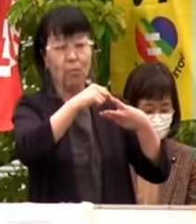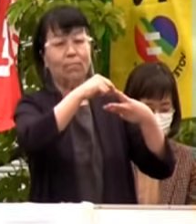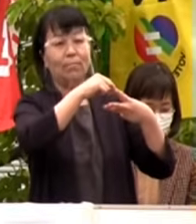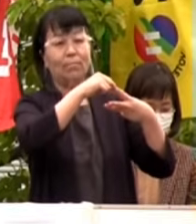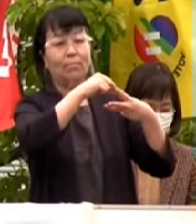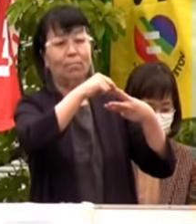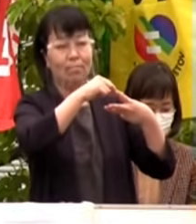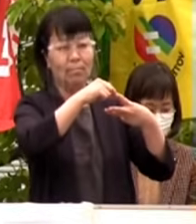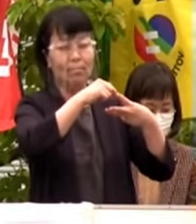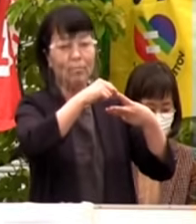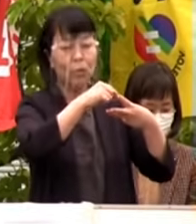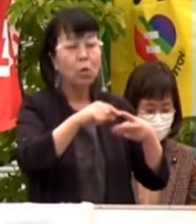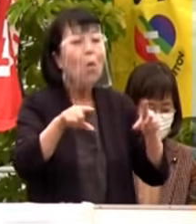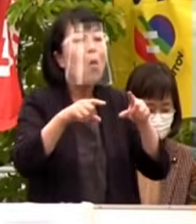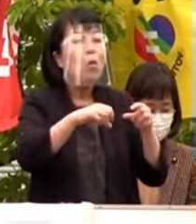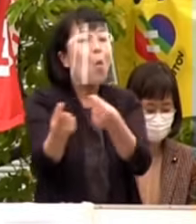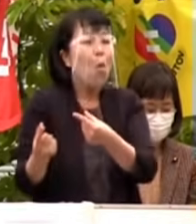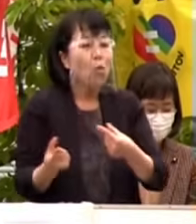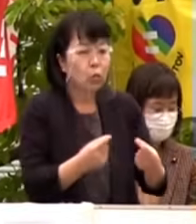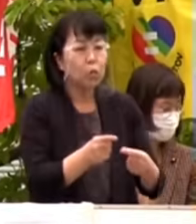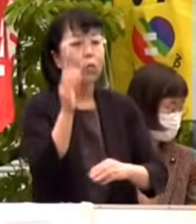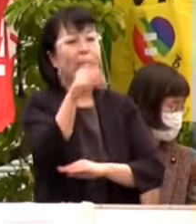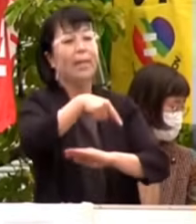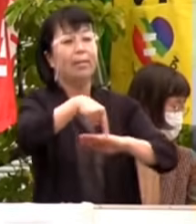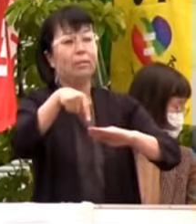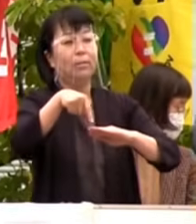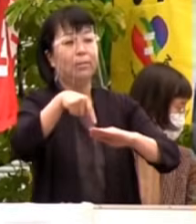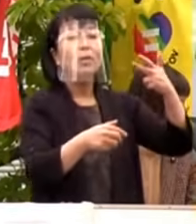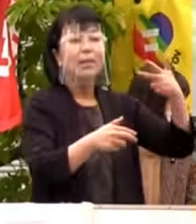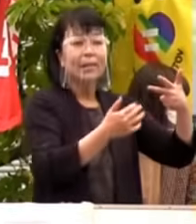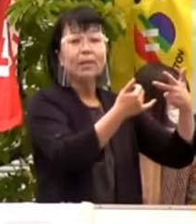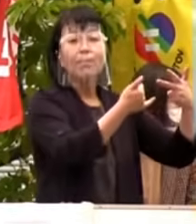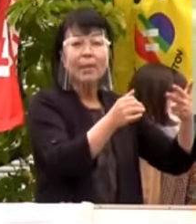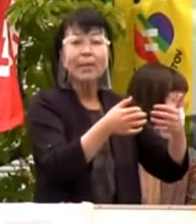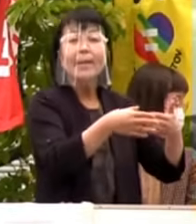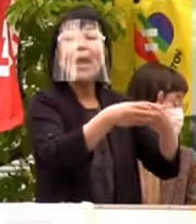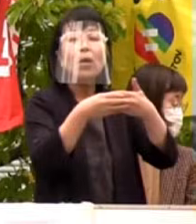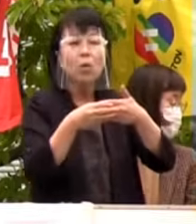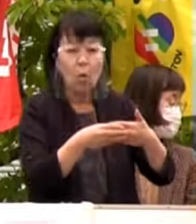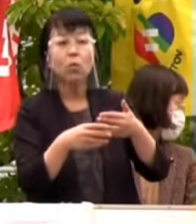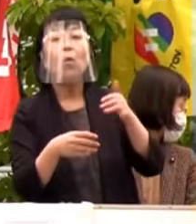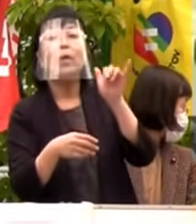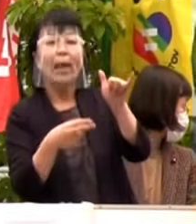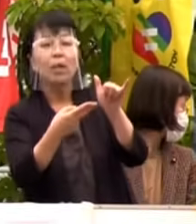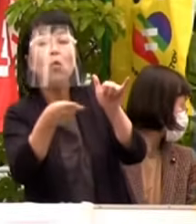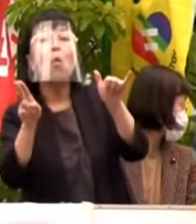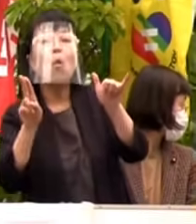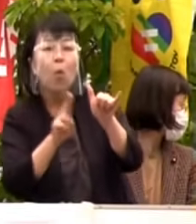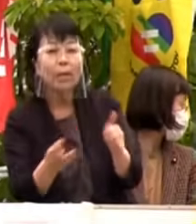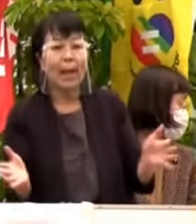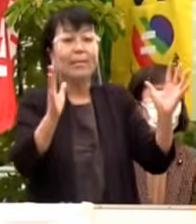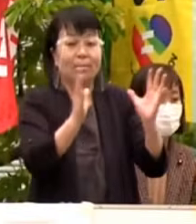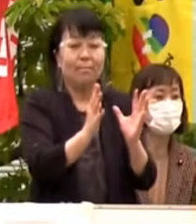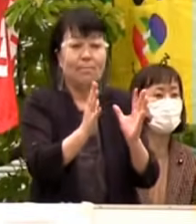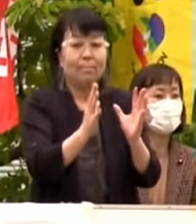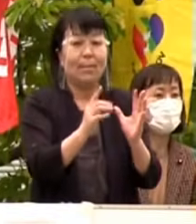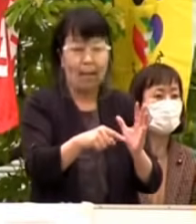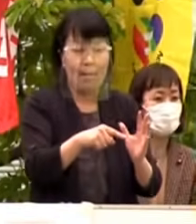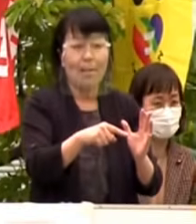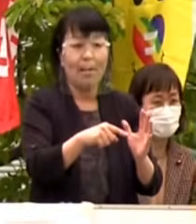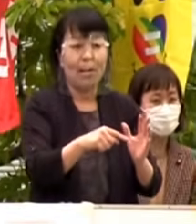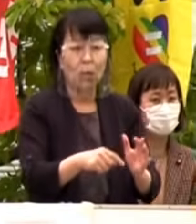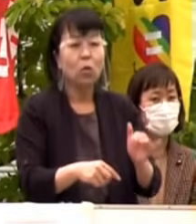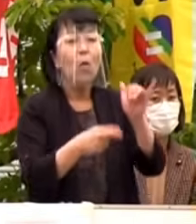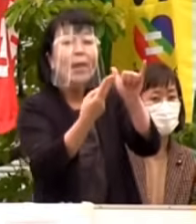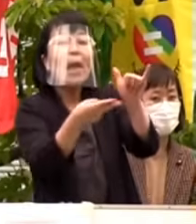の共通政策という点では、市民連合の皆さんと野党4党の党首が一堂に会しまして野党